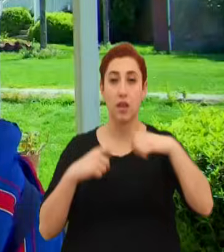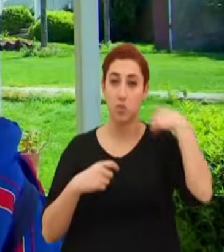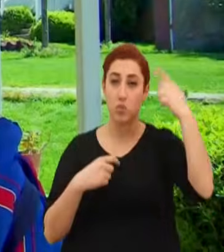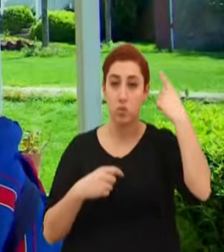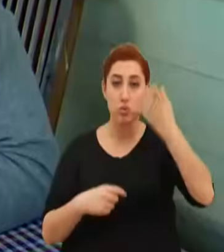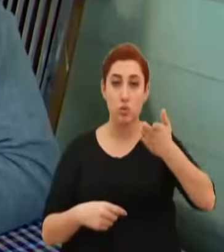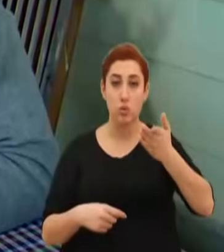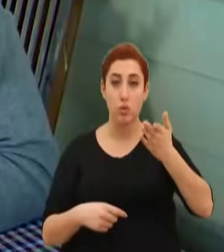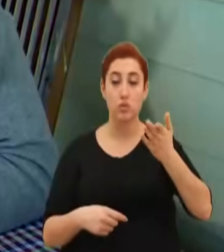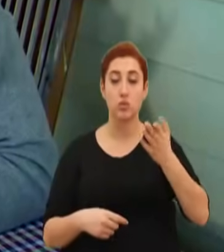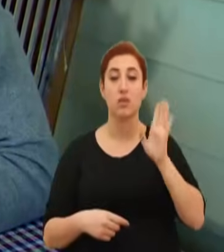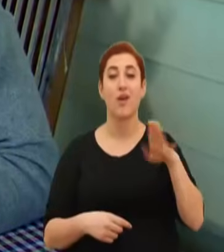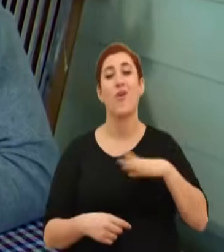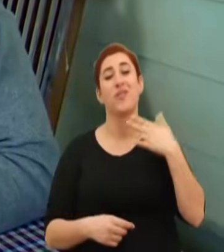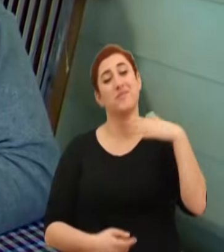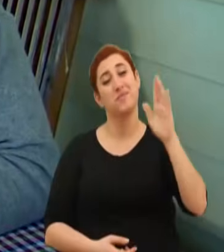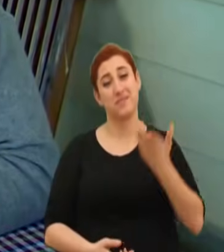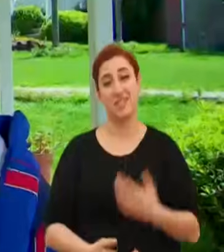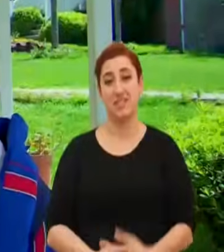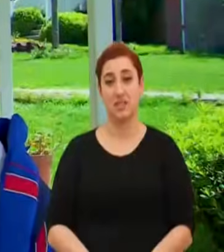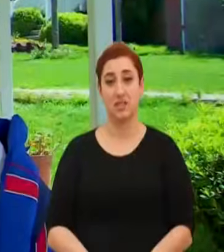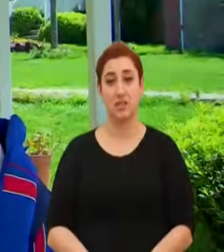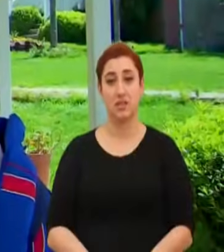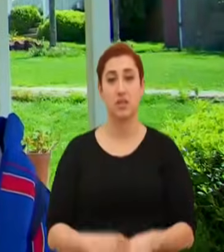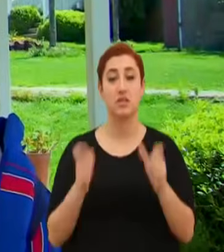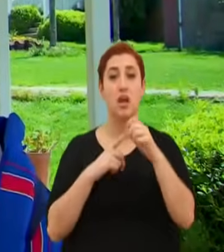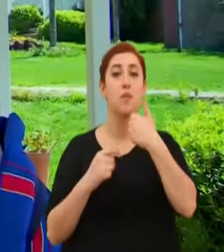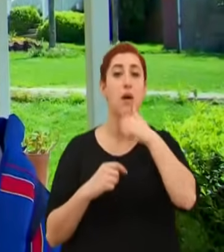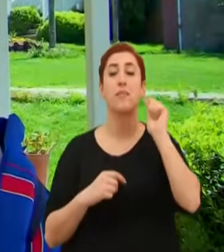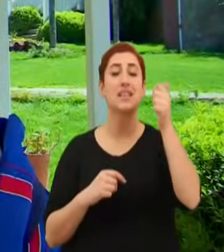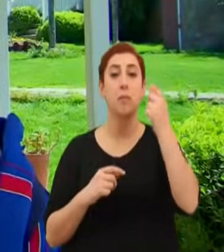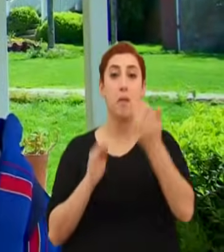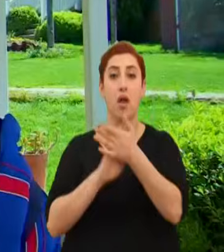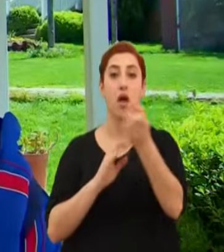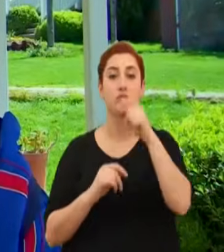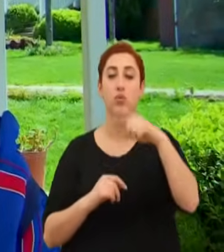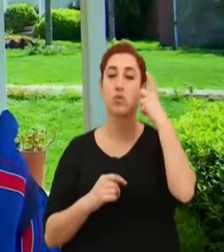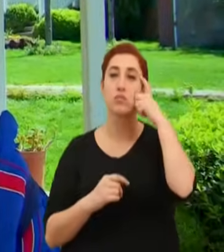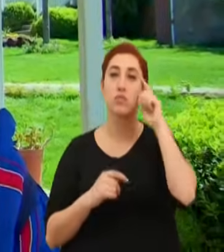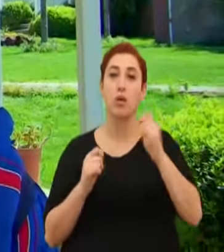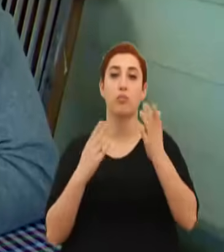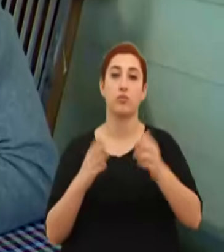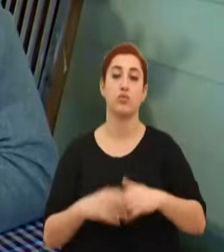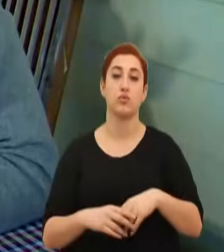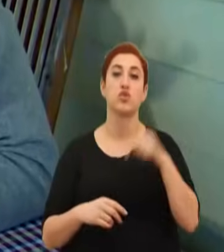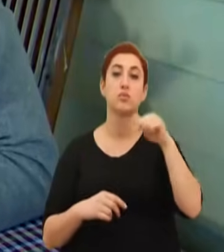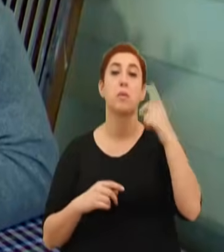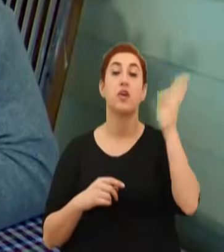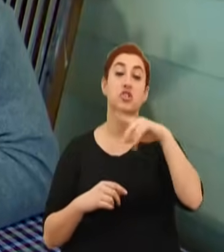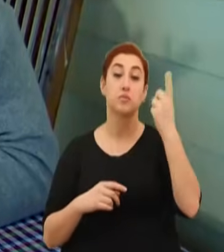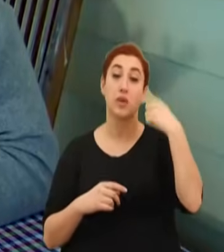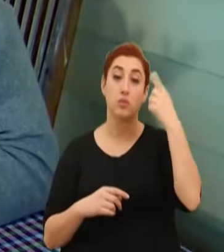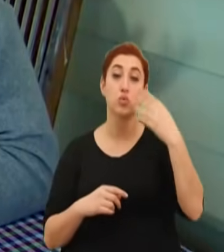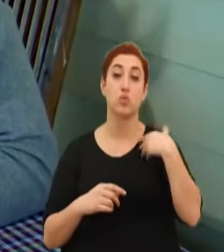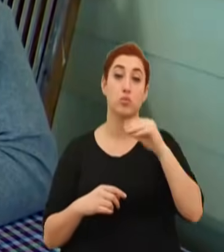mi düşünüyorsun? Ya oğlum git işine ya. Sarp abi de ne zaman para alsan hep böyle düşünceli oluyorsun. Bu sefer başka